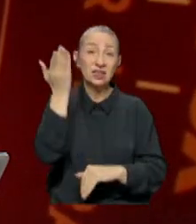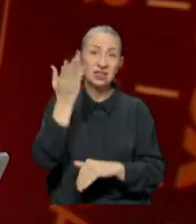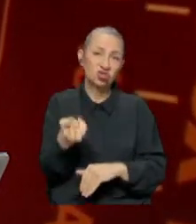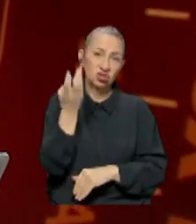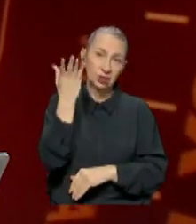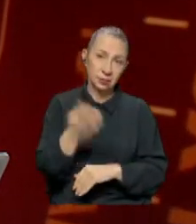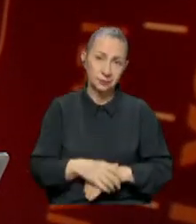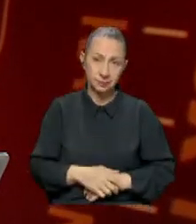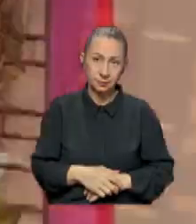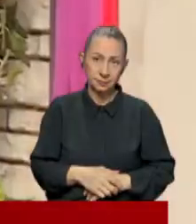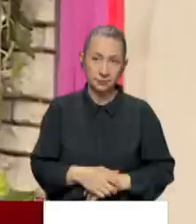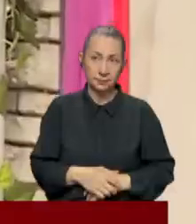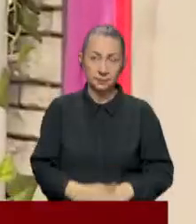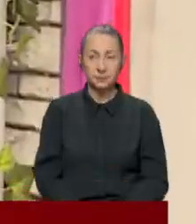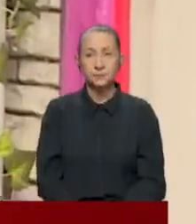var.